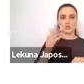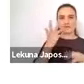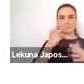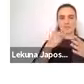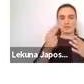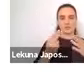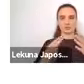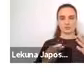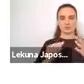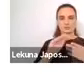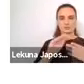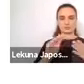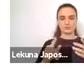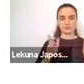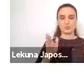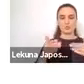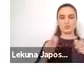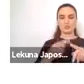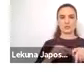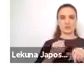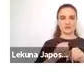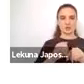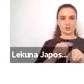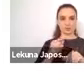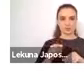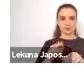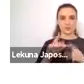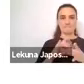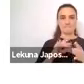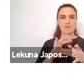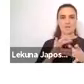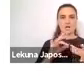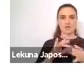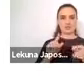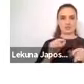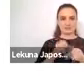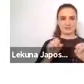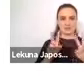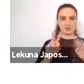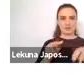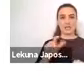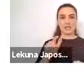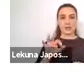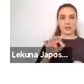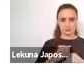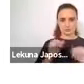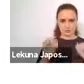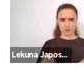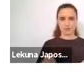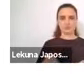გავაფერადოთ და კარდონის ყუთებითგან გავაკეთოთ და აი მაკარონებისგან შექმნილი ლეგოები, ანუ